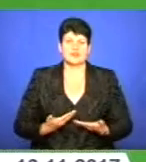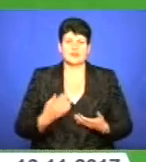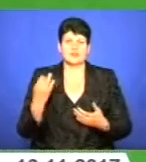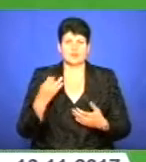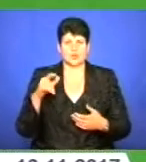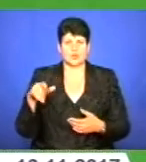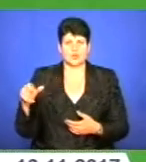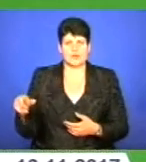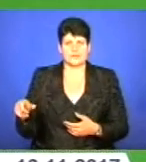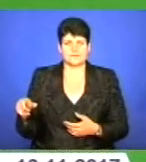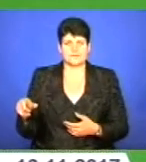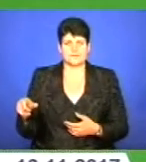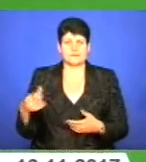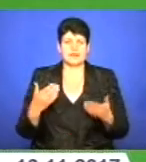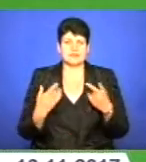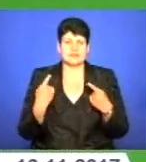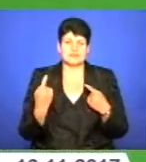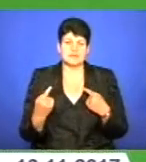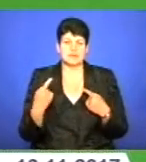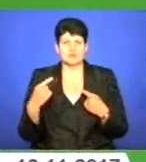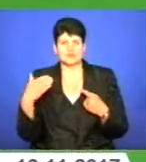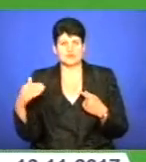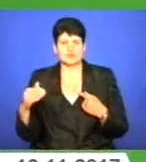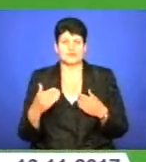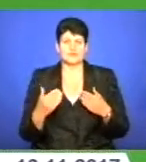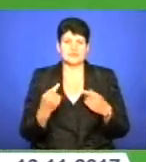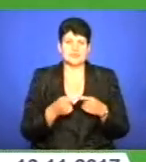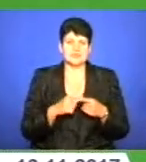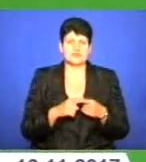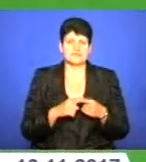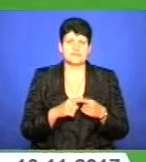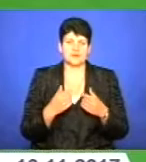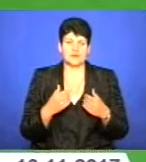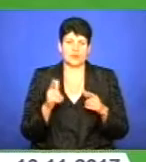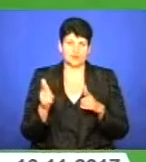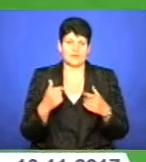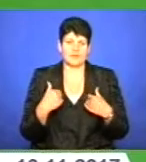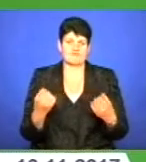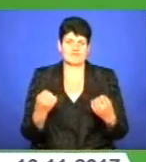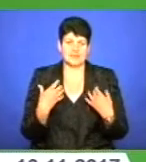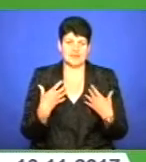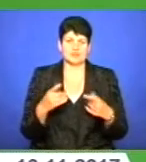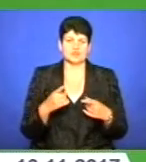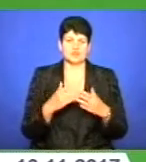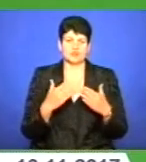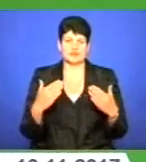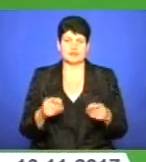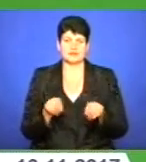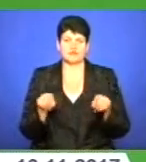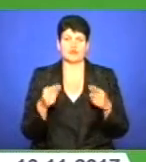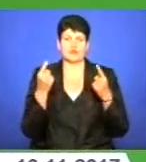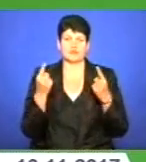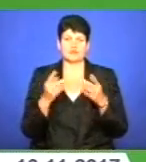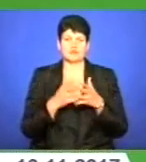самих людей. Але з іншого боку, вони готові це все нам віддавати, щоб музей утворився і щоб